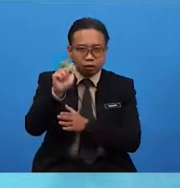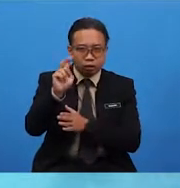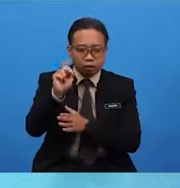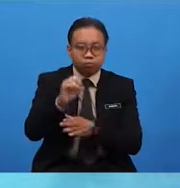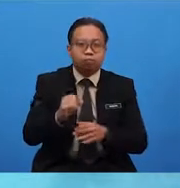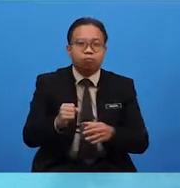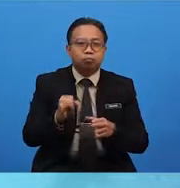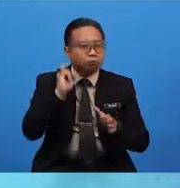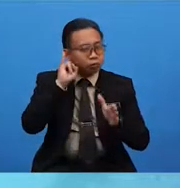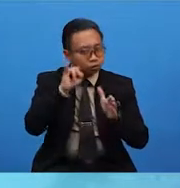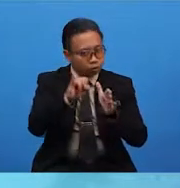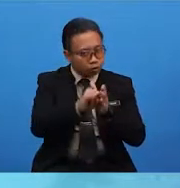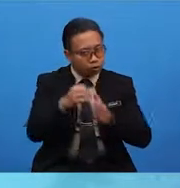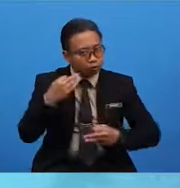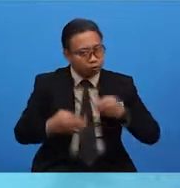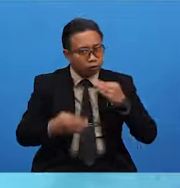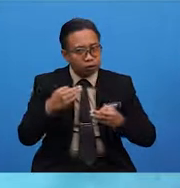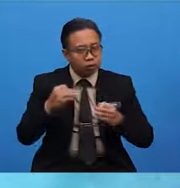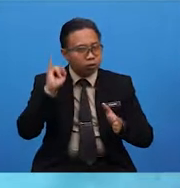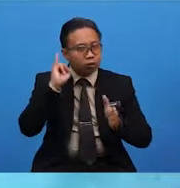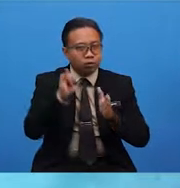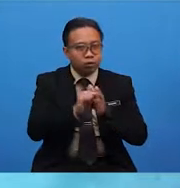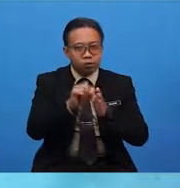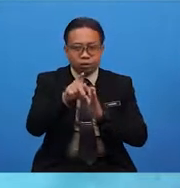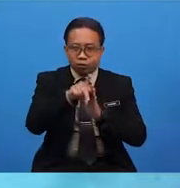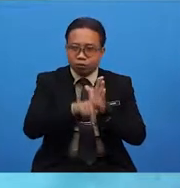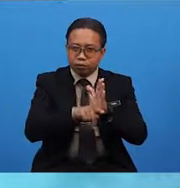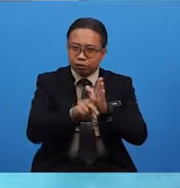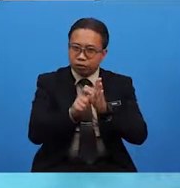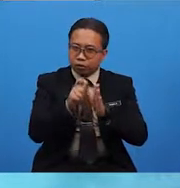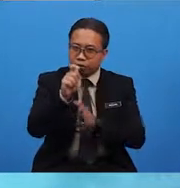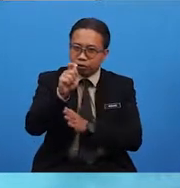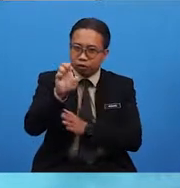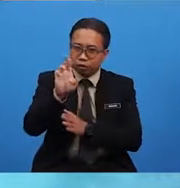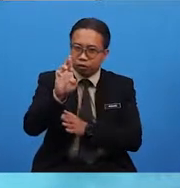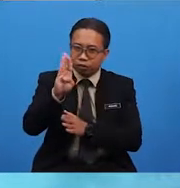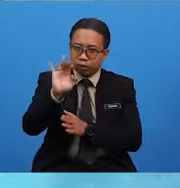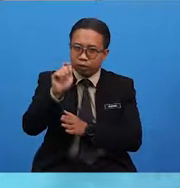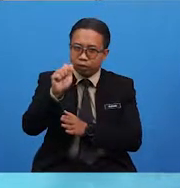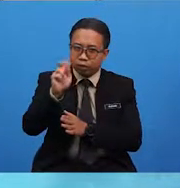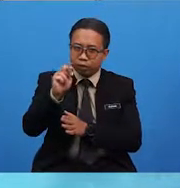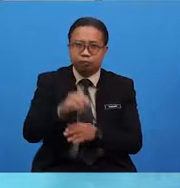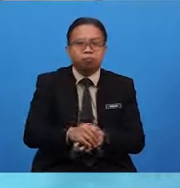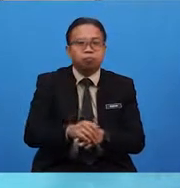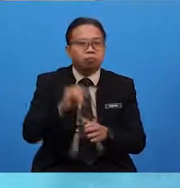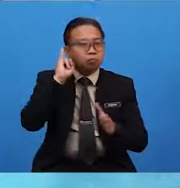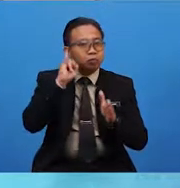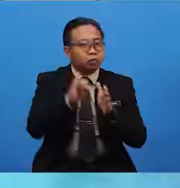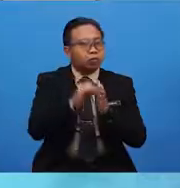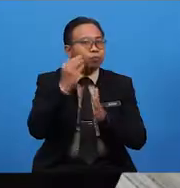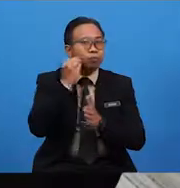penerbitan ataupun editorial flora dan fauna ilustrasi komik dan